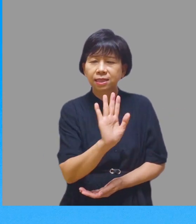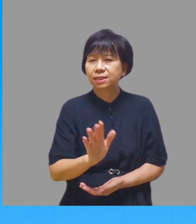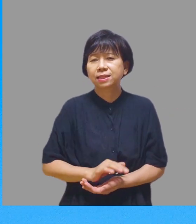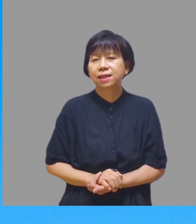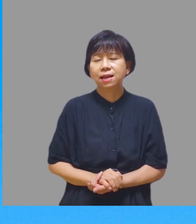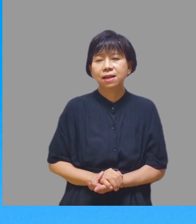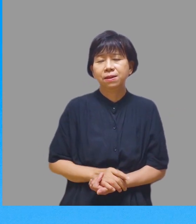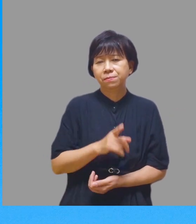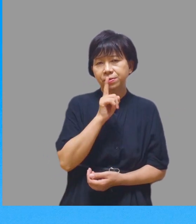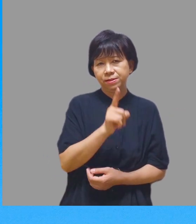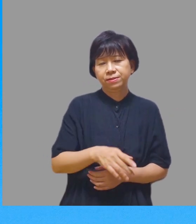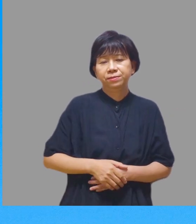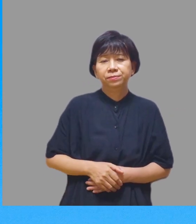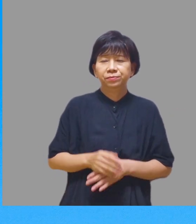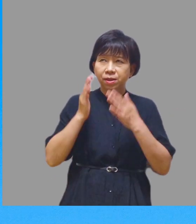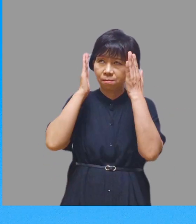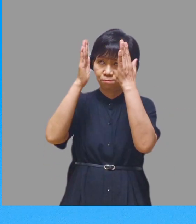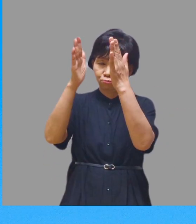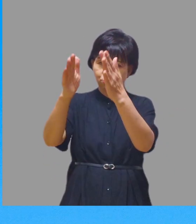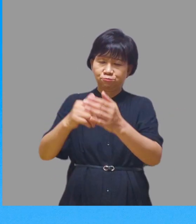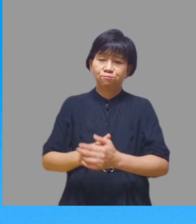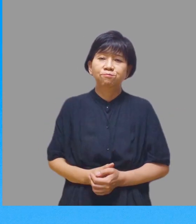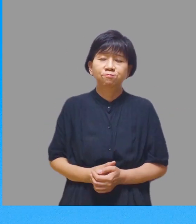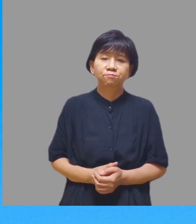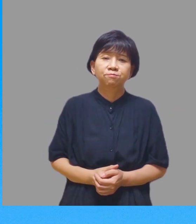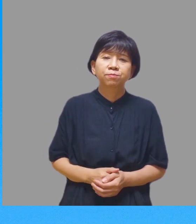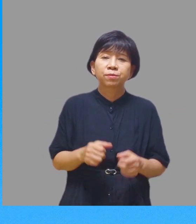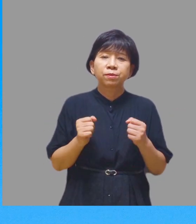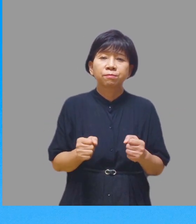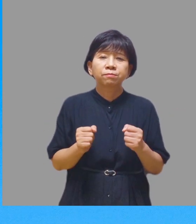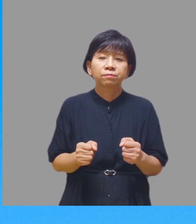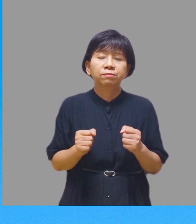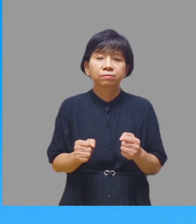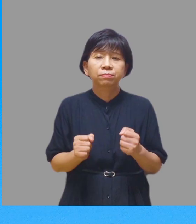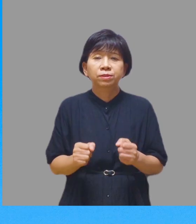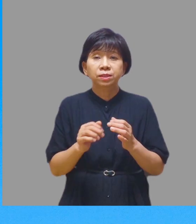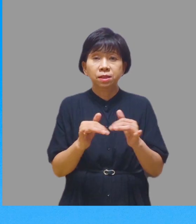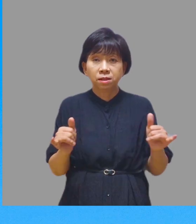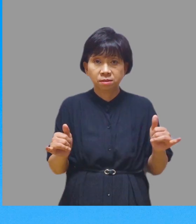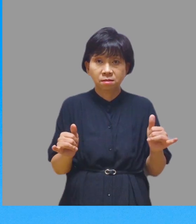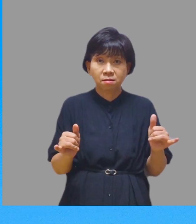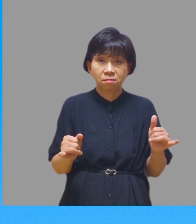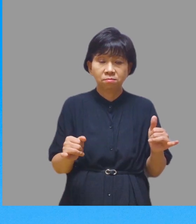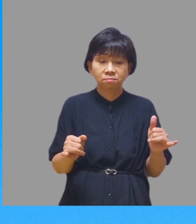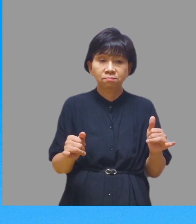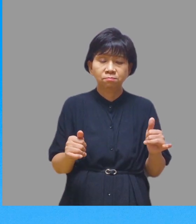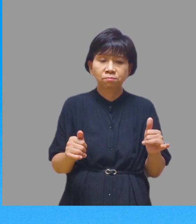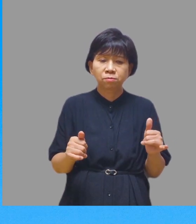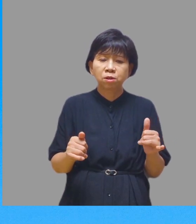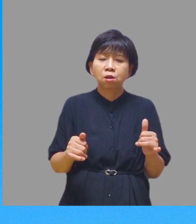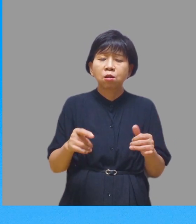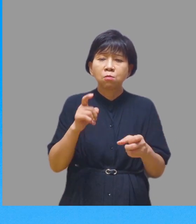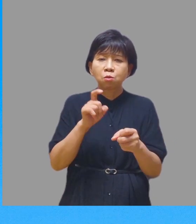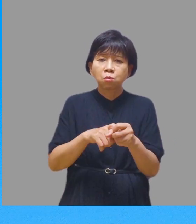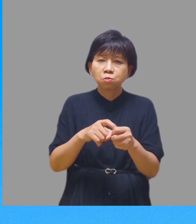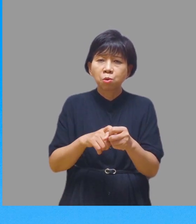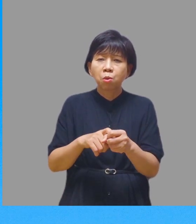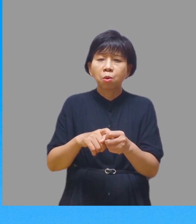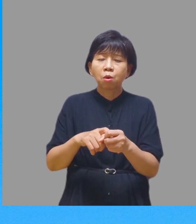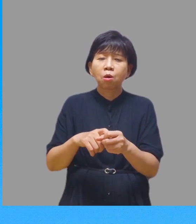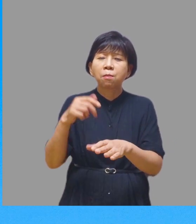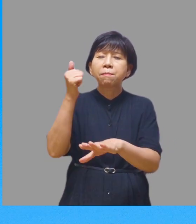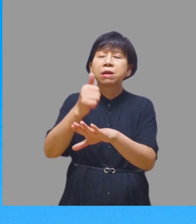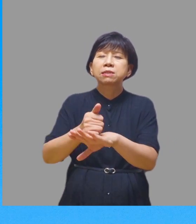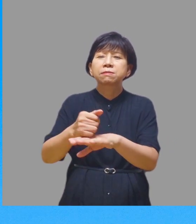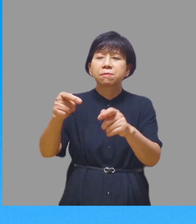아니라는 이야기입니다. 올림픽 마라톤 선수를 보십시오. 아무리 힘들어도 시선을 결승선에서 떼지 않습니다.